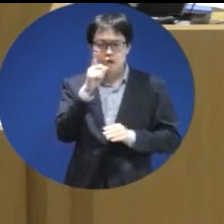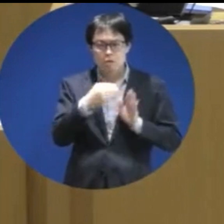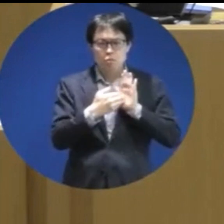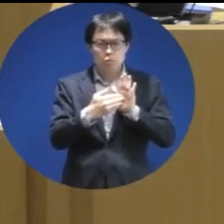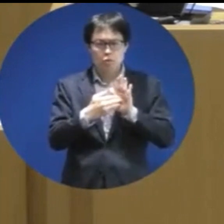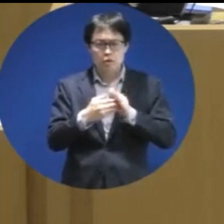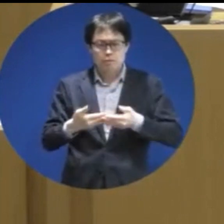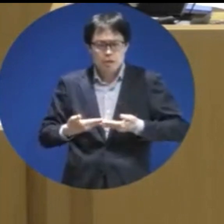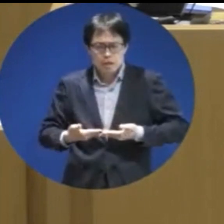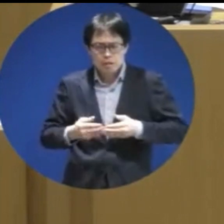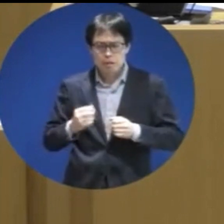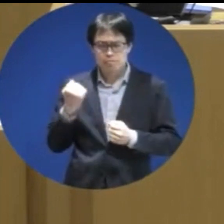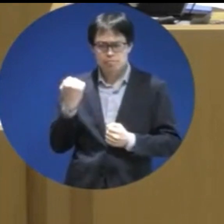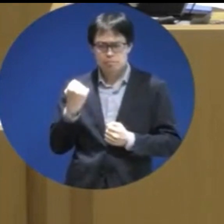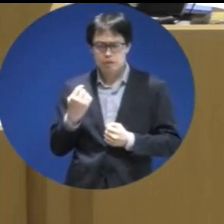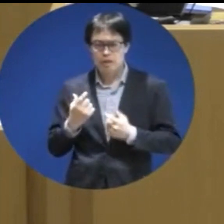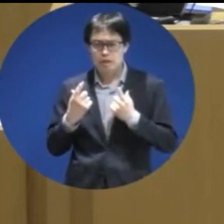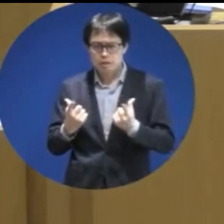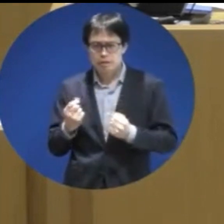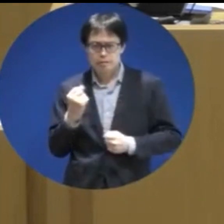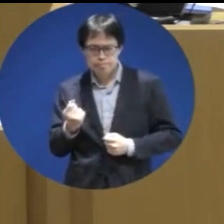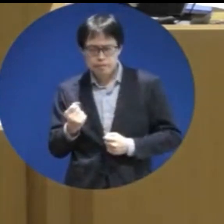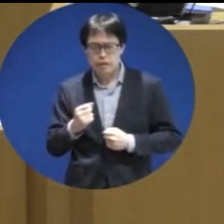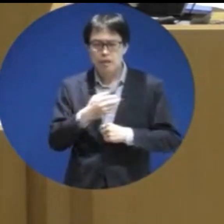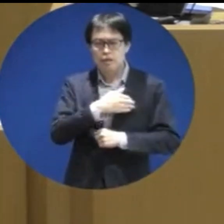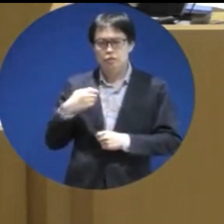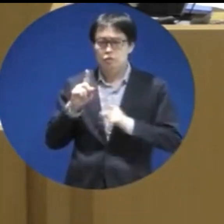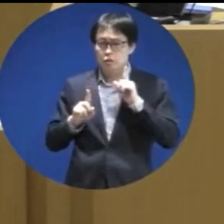ティを強化するつもりがあるのかどうかお答えいただければと思います。